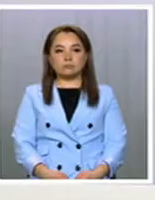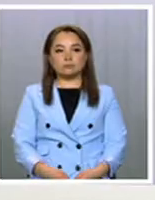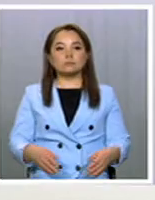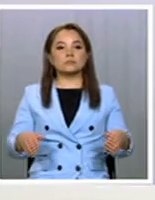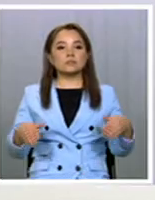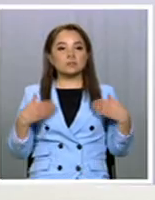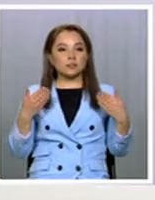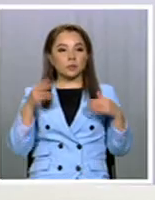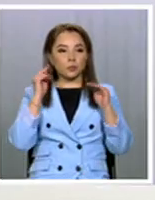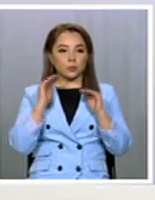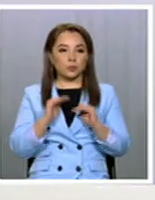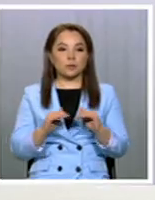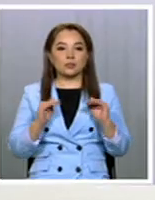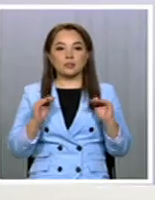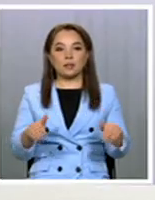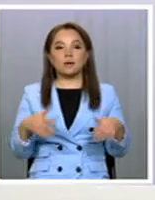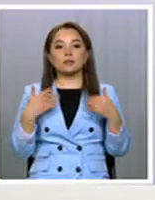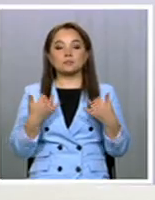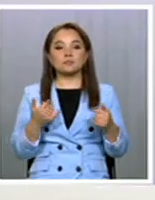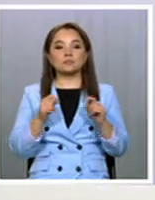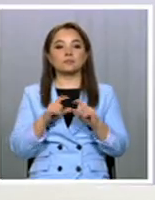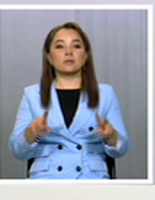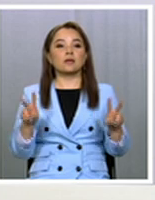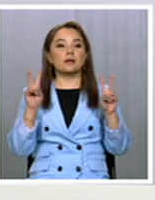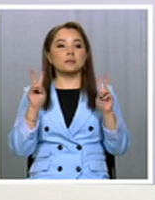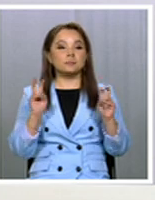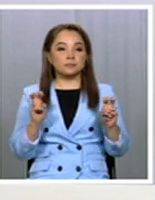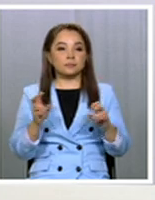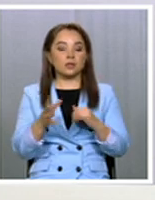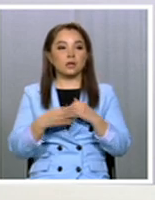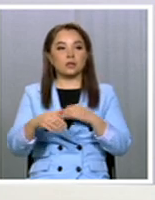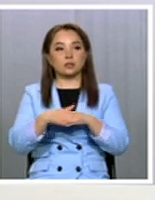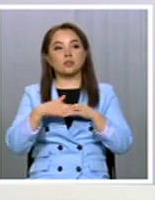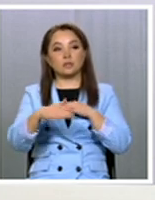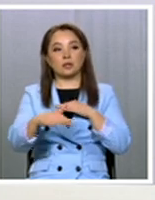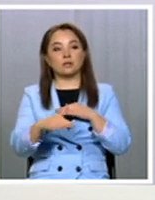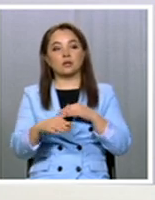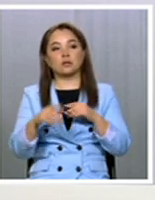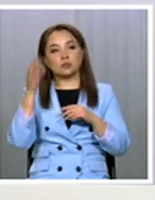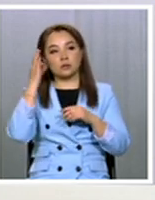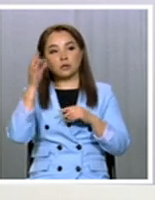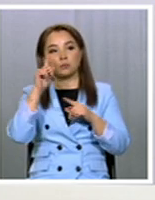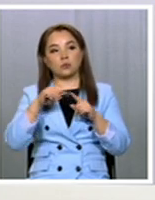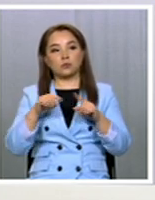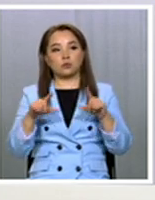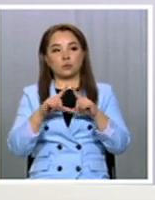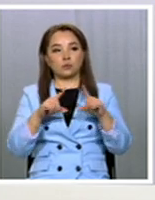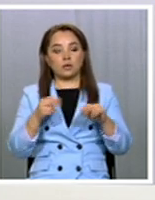Сәлеметсіздер ме оқушылар? Бүгінгі сабақтың тақырыбы жазықтықтағы тік бұрышты координаттар жүйесі.